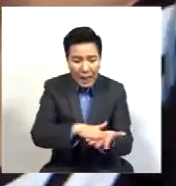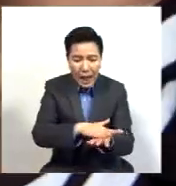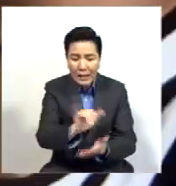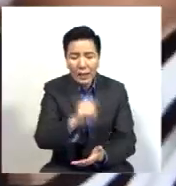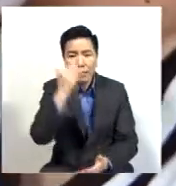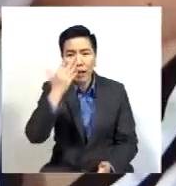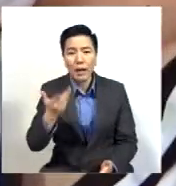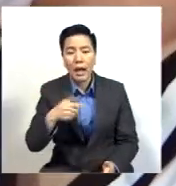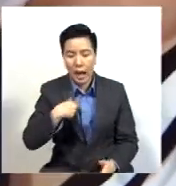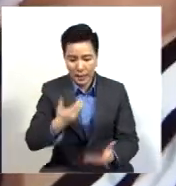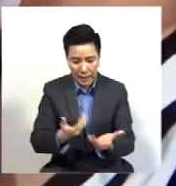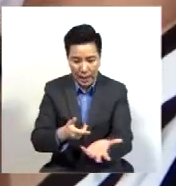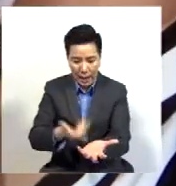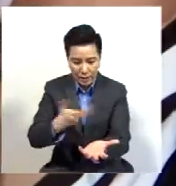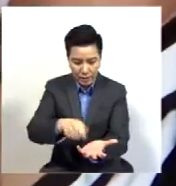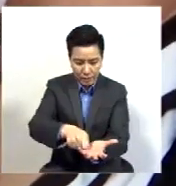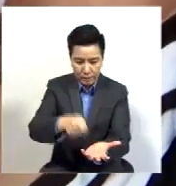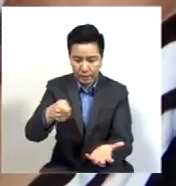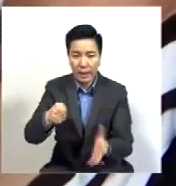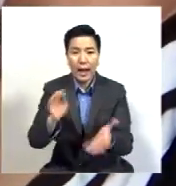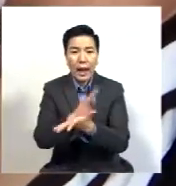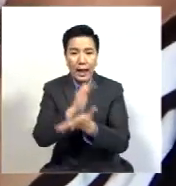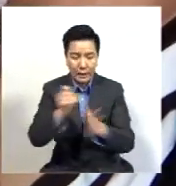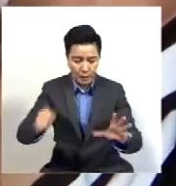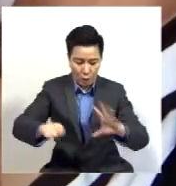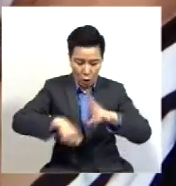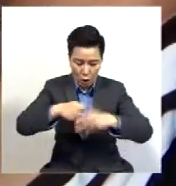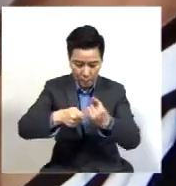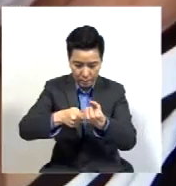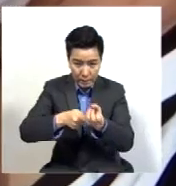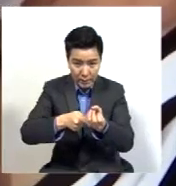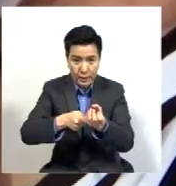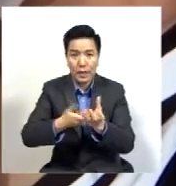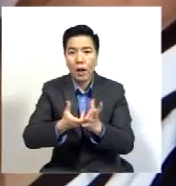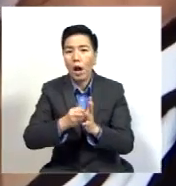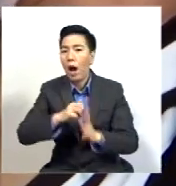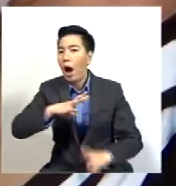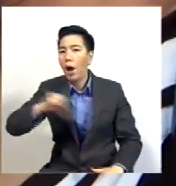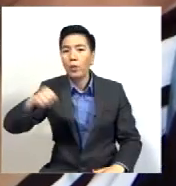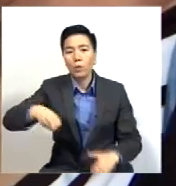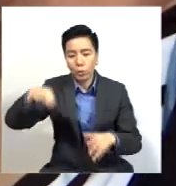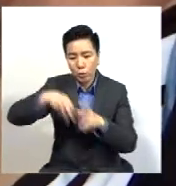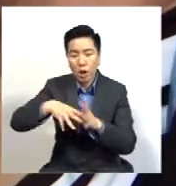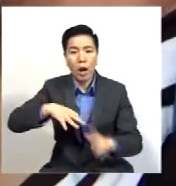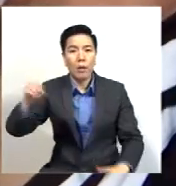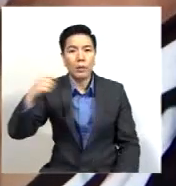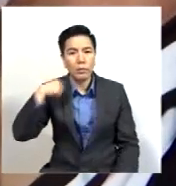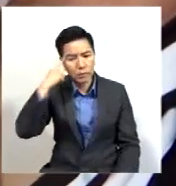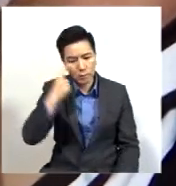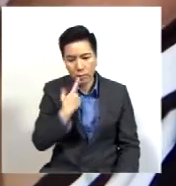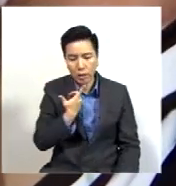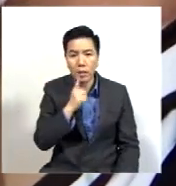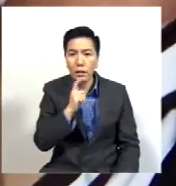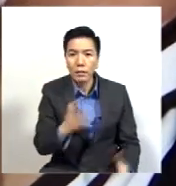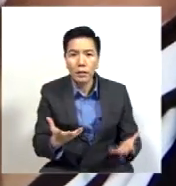ให ้ เขาหยิบในจานไปแล้วเขาก็ห่อกระดาษแล้วก็ใส่ถุงไป เขาบอกไหมว่าไปทำอะไร เขาไม่ได้บอกเราก็ไม่ถามน